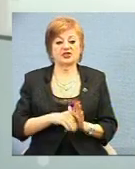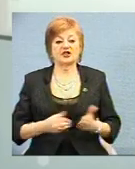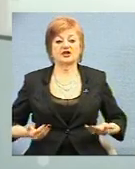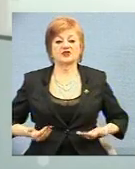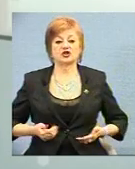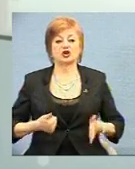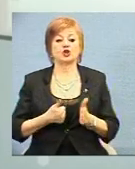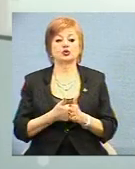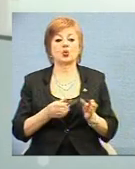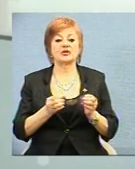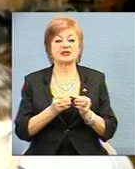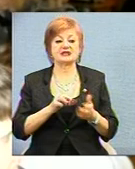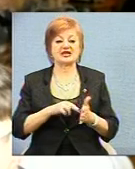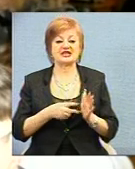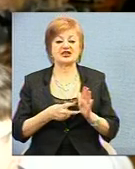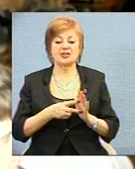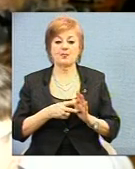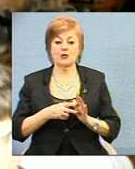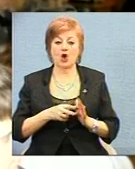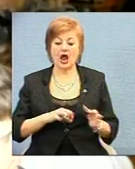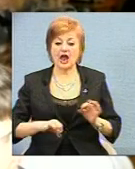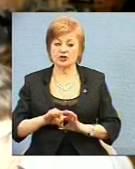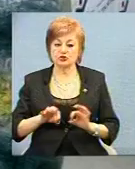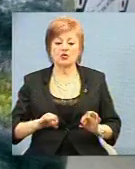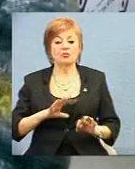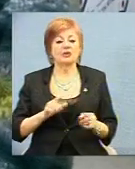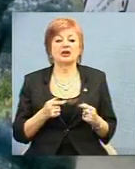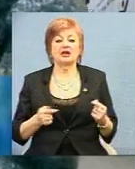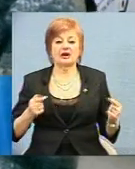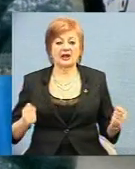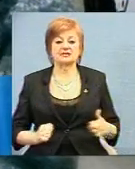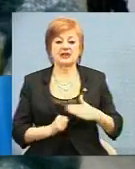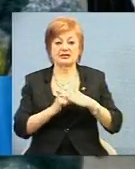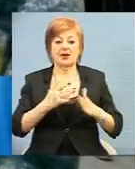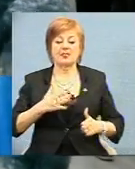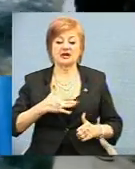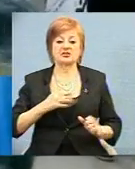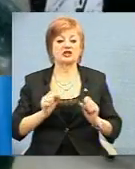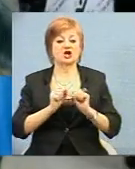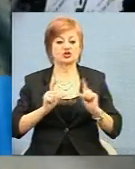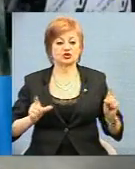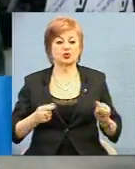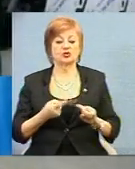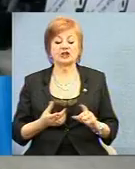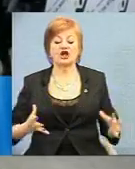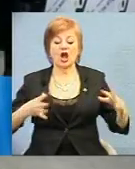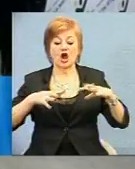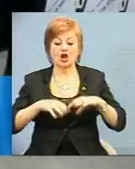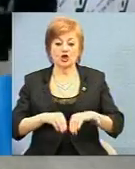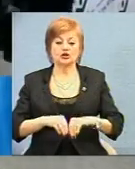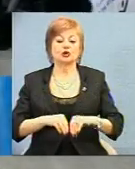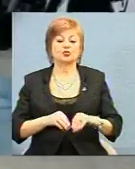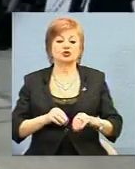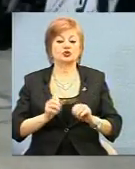до 10 проєктів. Це були різні проєкти. На базі нашої школи у нас інклюзивна освіта